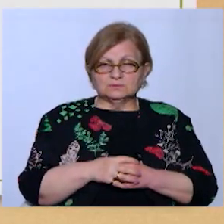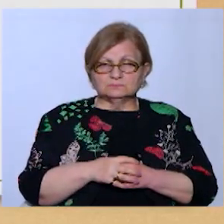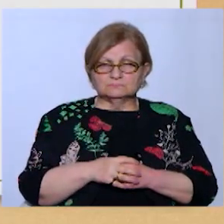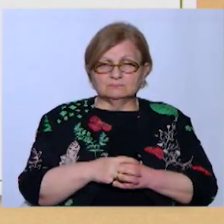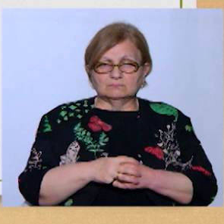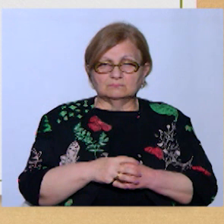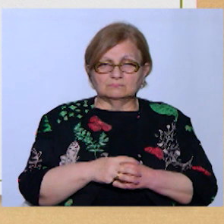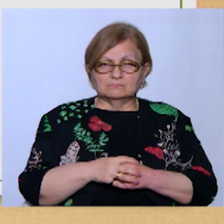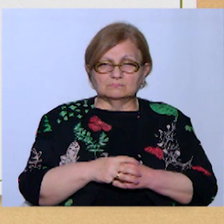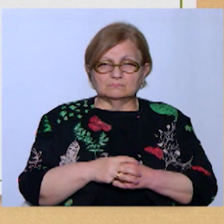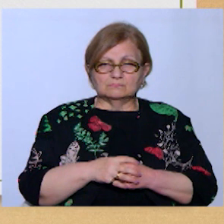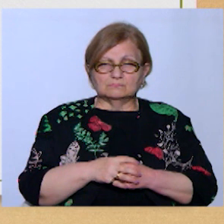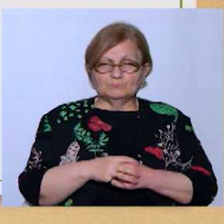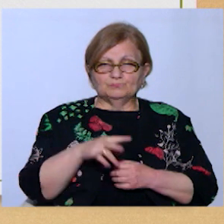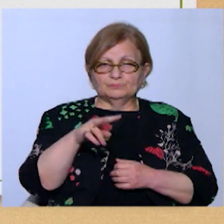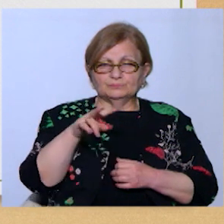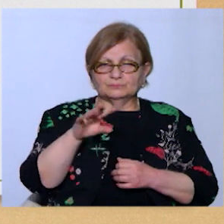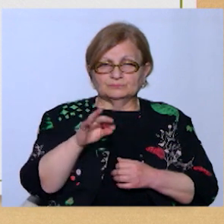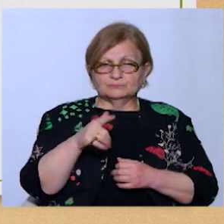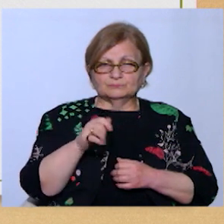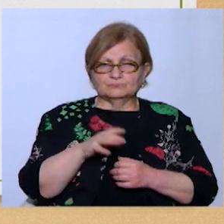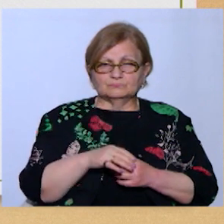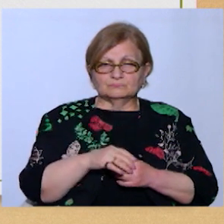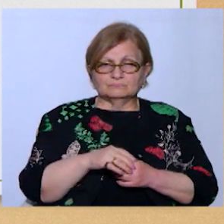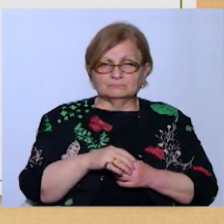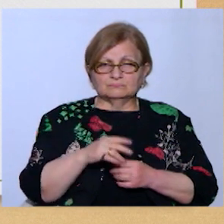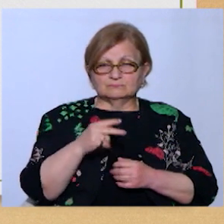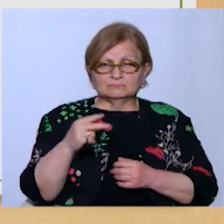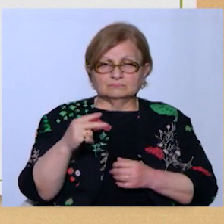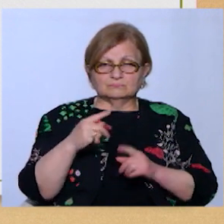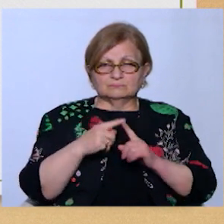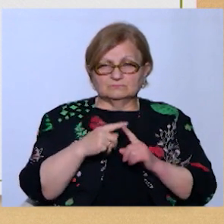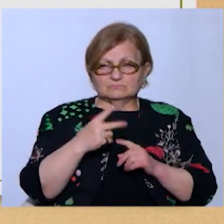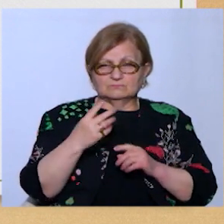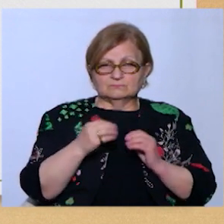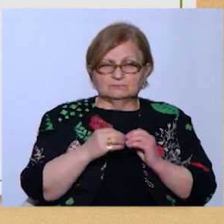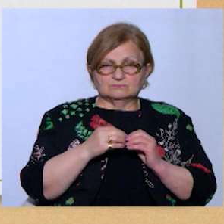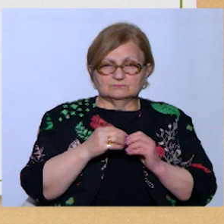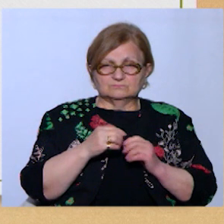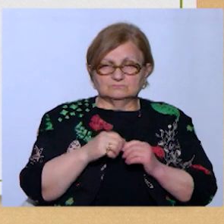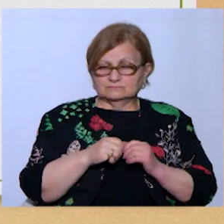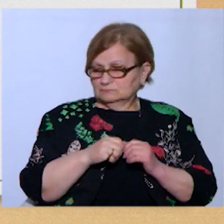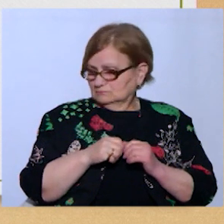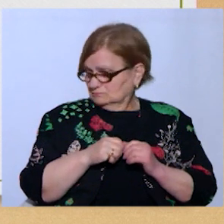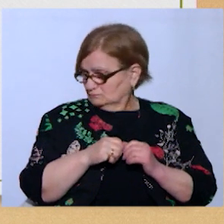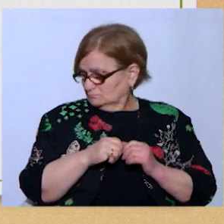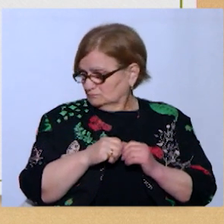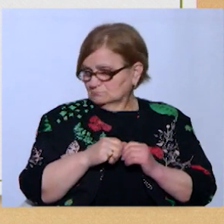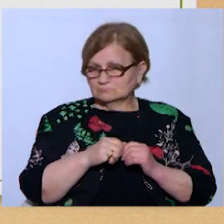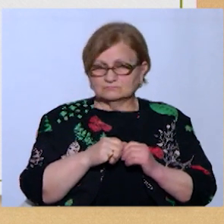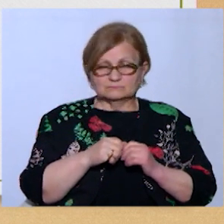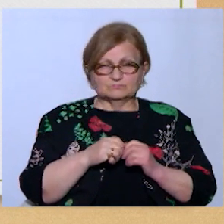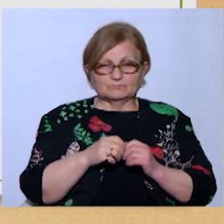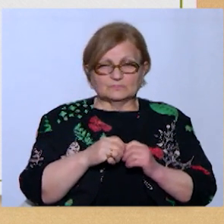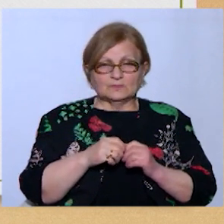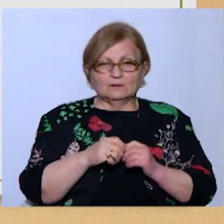ასეთი. ლოგარითმი 0.5-ის ფუძით x + 2-დან მეტია ანტოლია 1-ზე უტოლობის ამონახსთა სიმრავლეა და